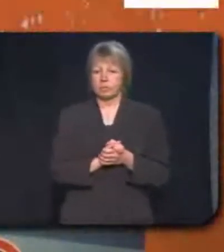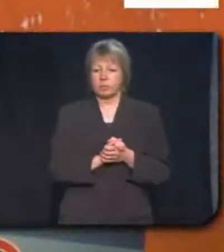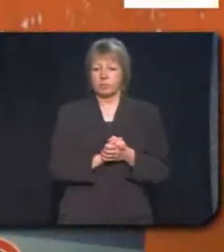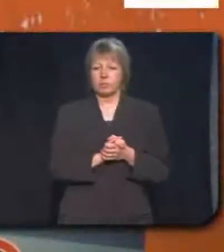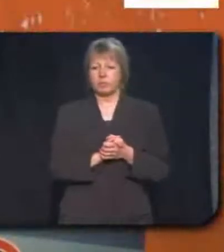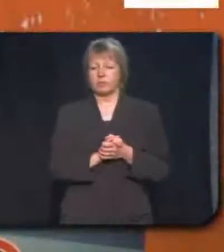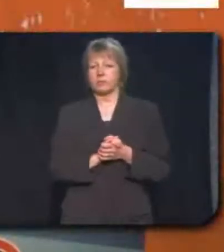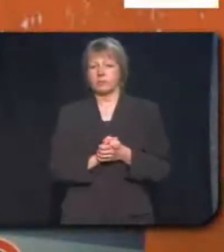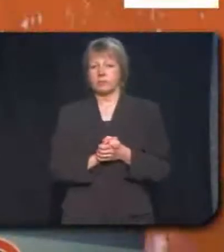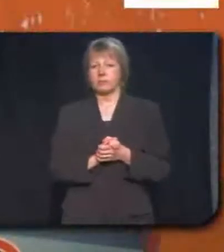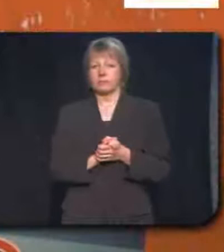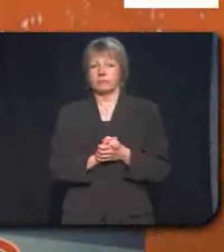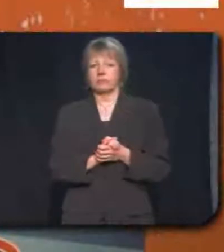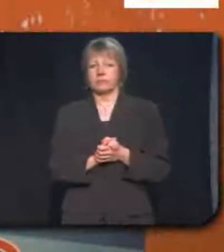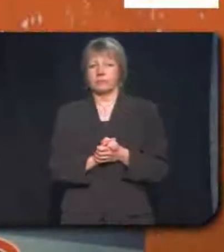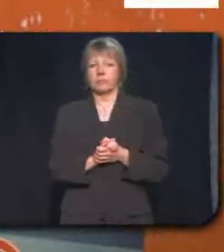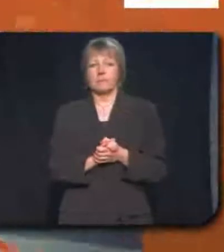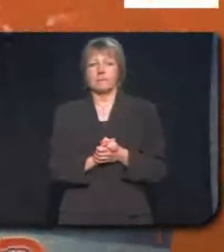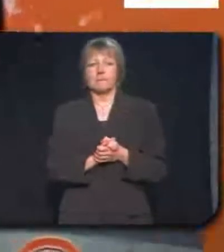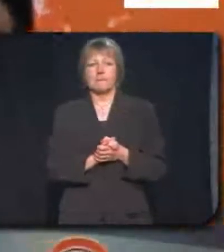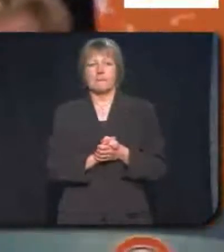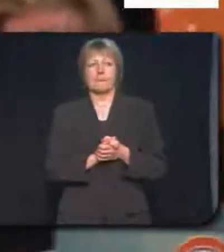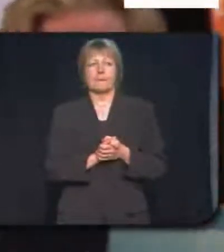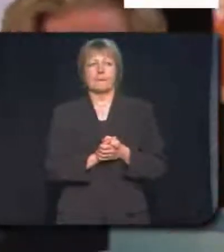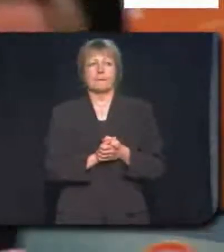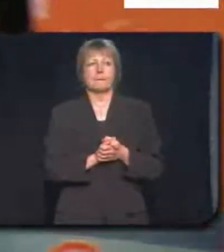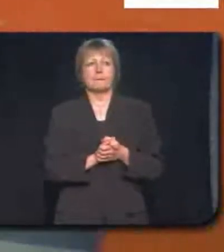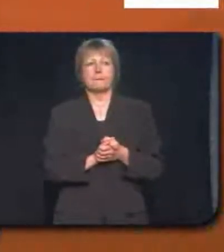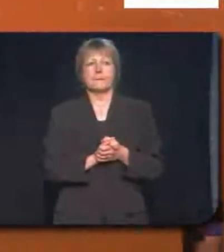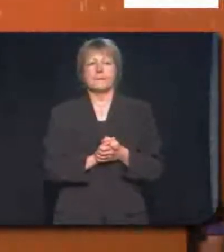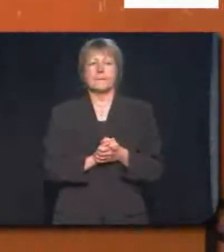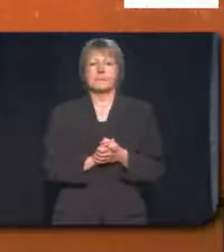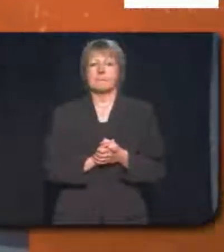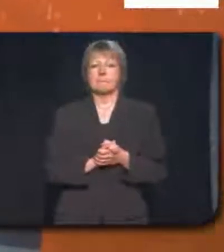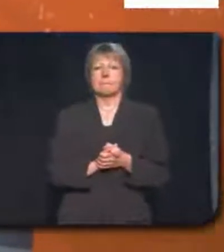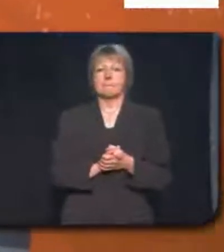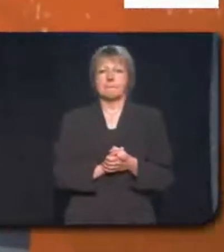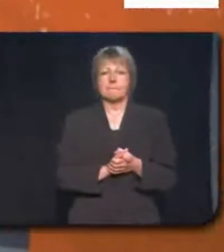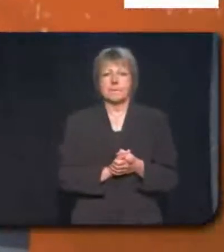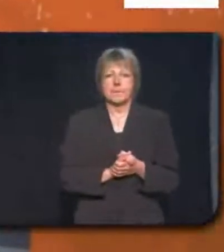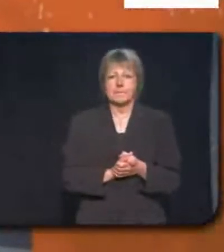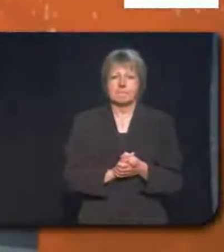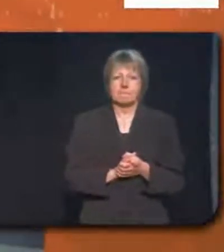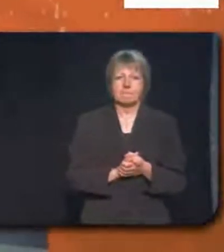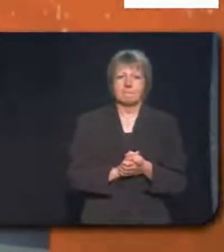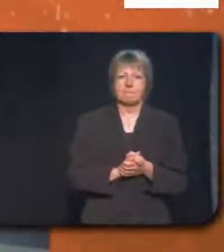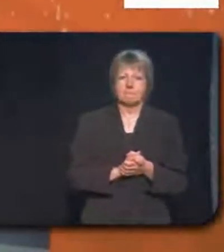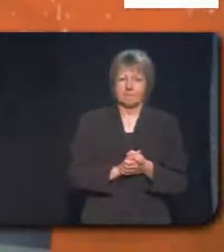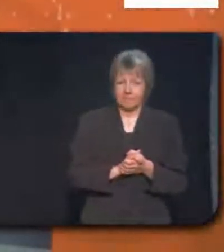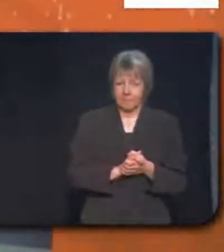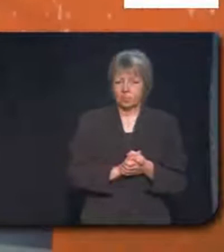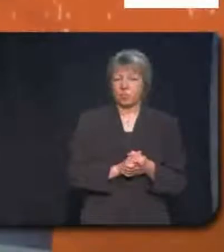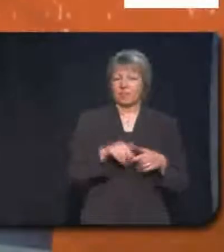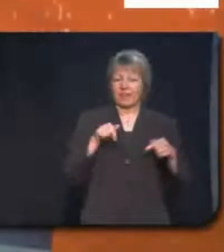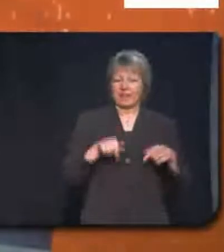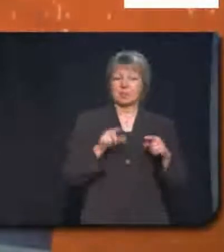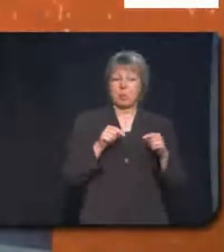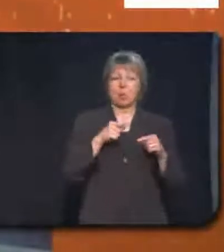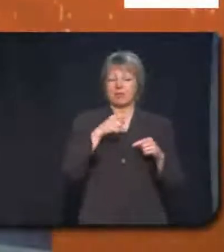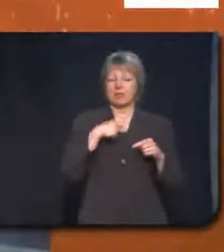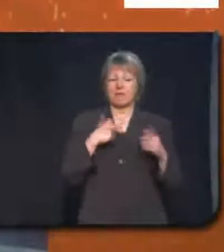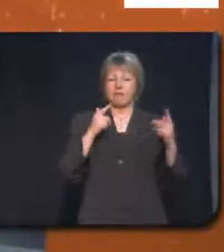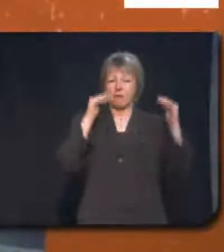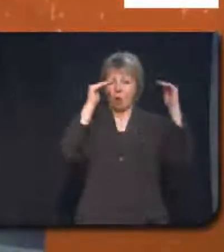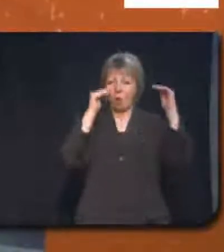ich wurde daran erinnert dass nicht alle die Geschäftsordnung gelesen haben wir befinden uns gerade im Paragraph 11 Absatz